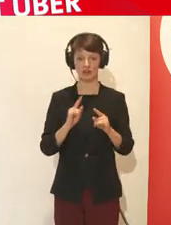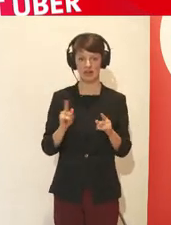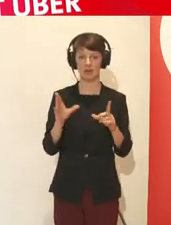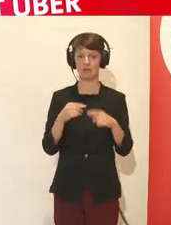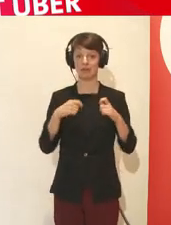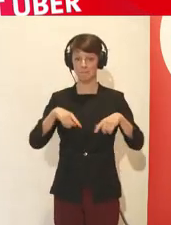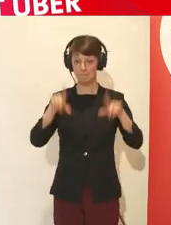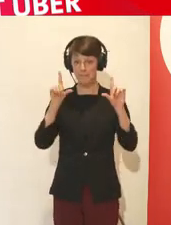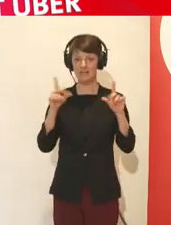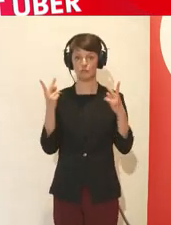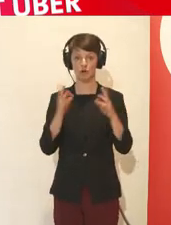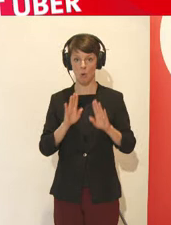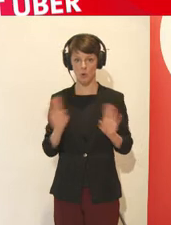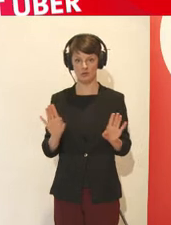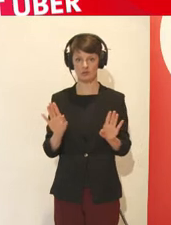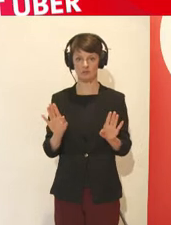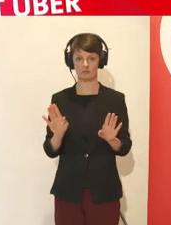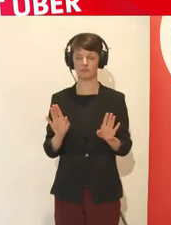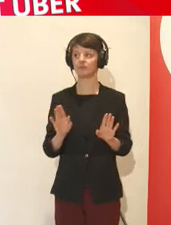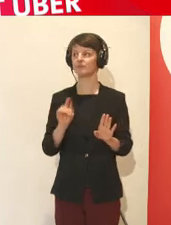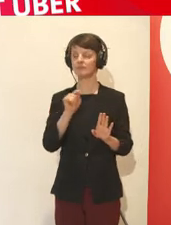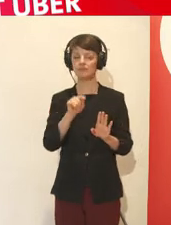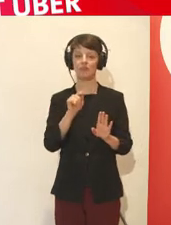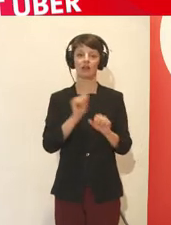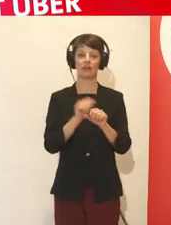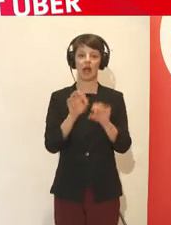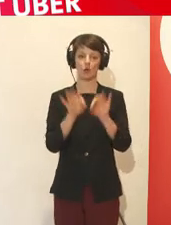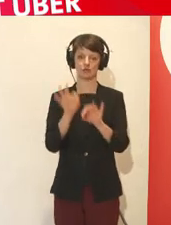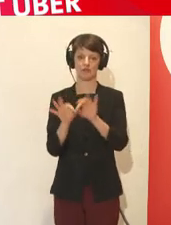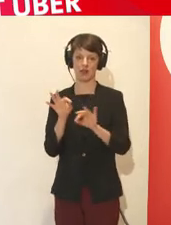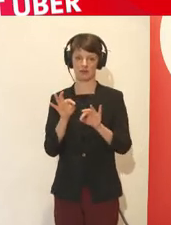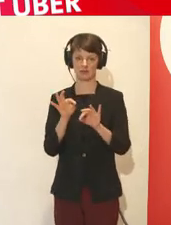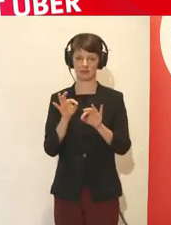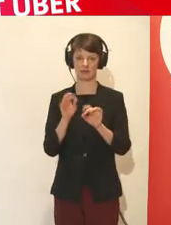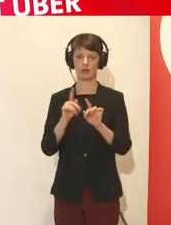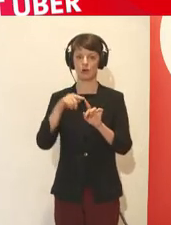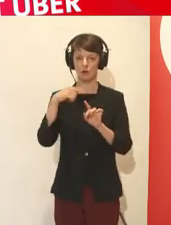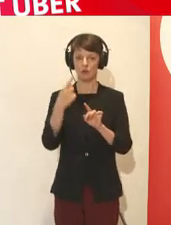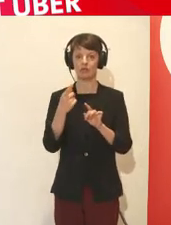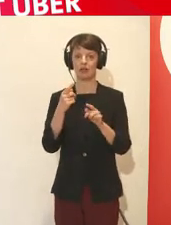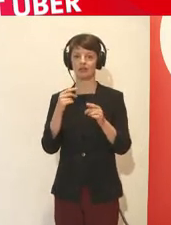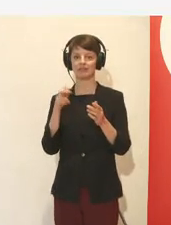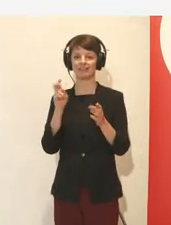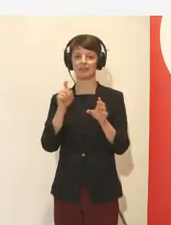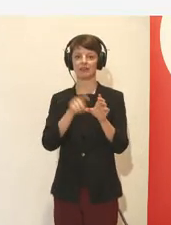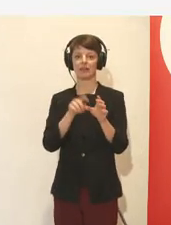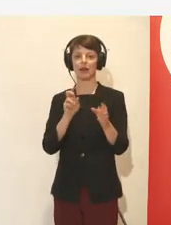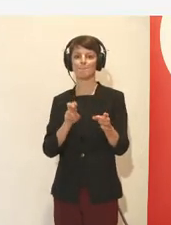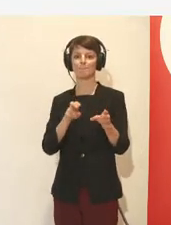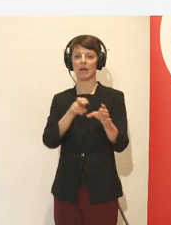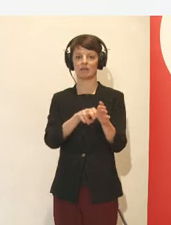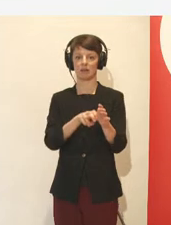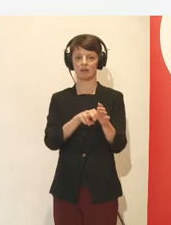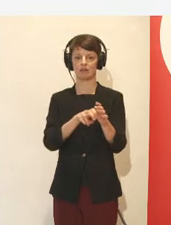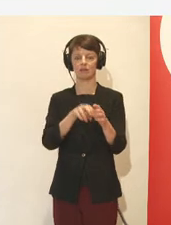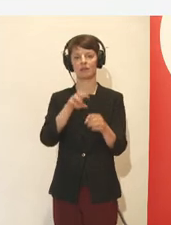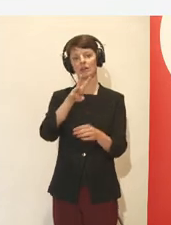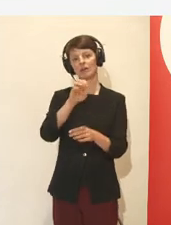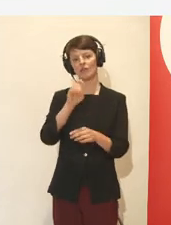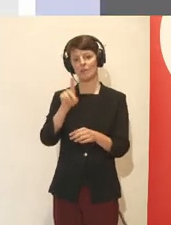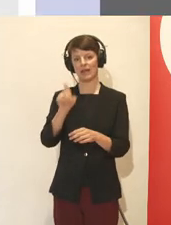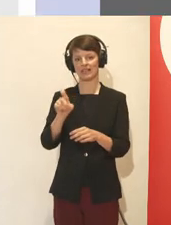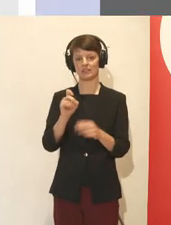mit bild zu sehen sein möchte das könnt ihr dann dort auswählen bevor ihr dann auf beitreten klickt und dann wirklich zu der websession